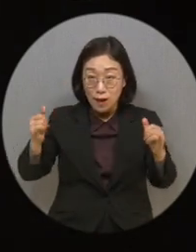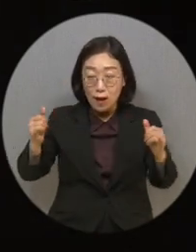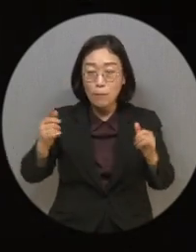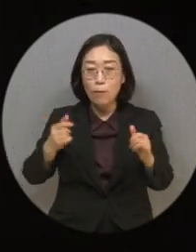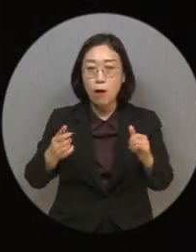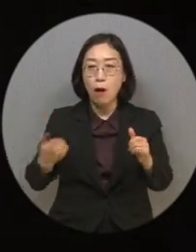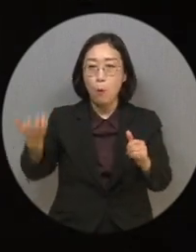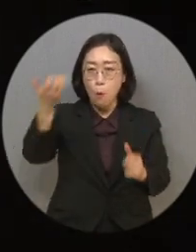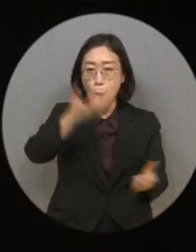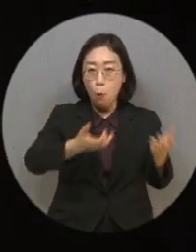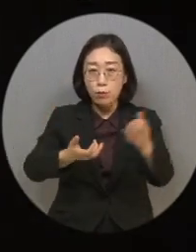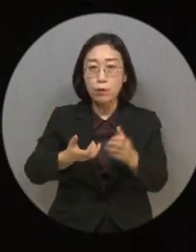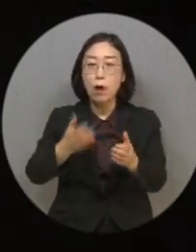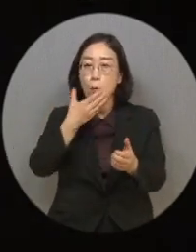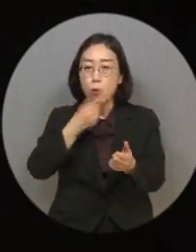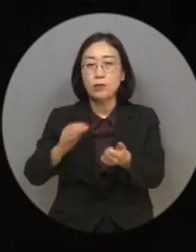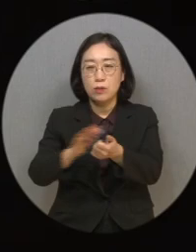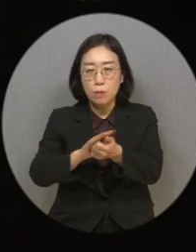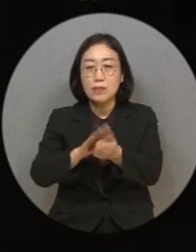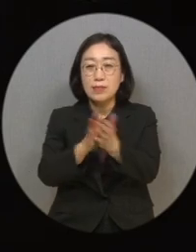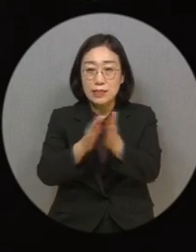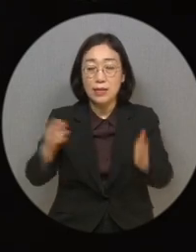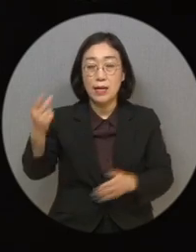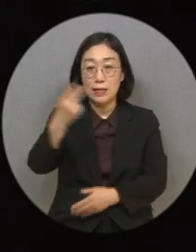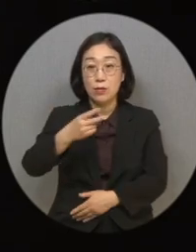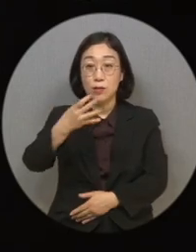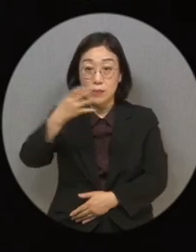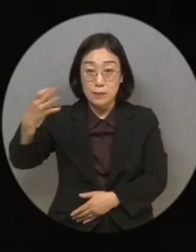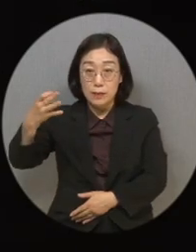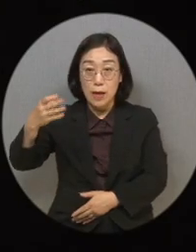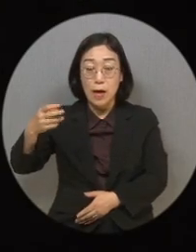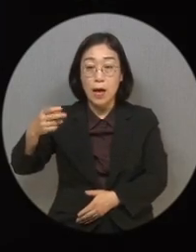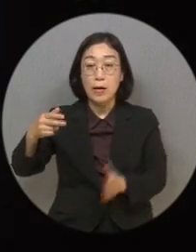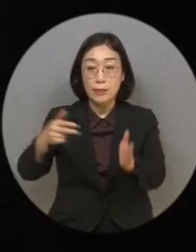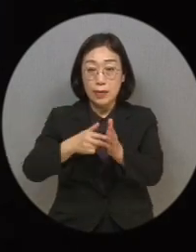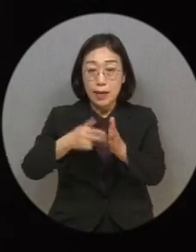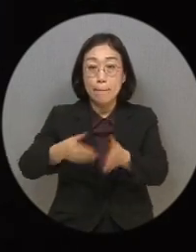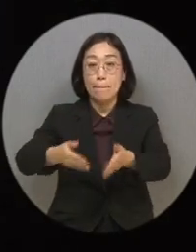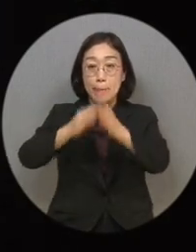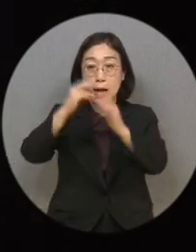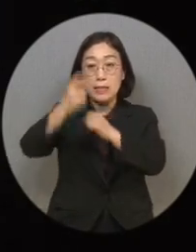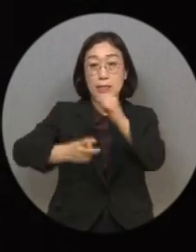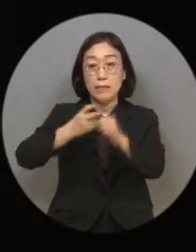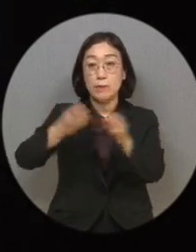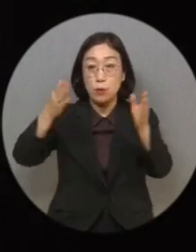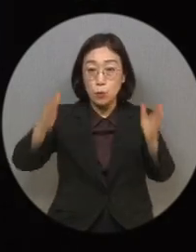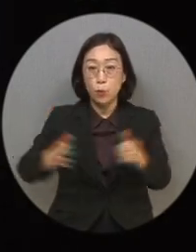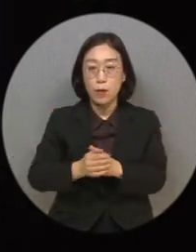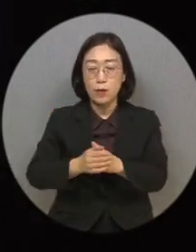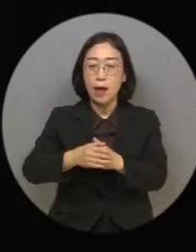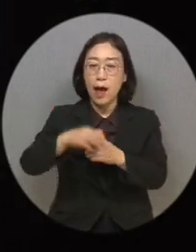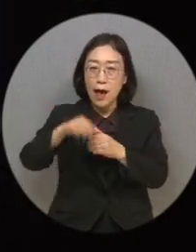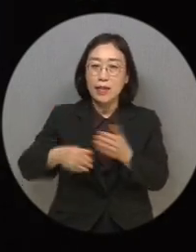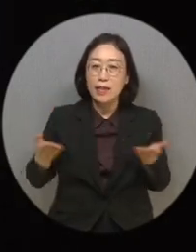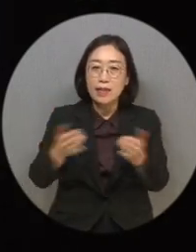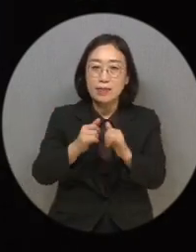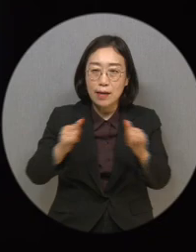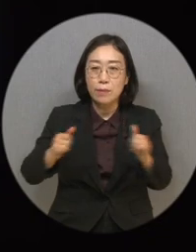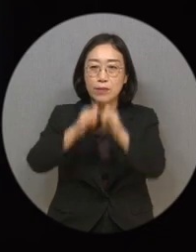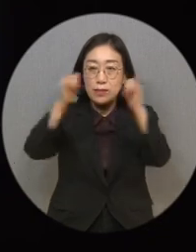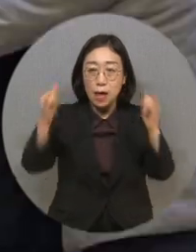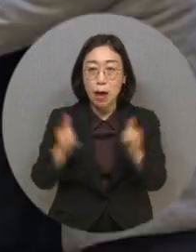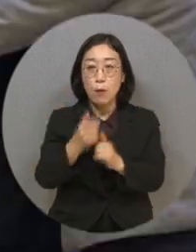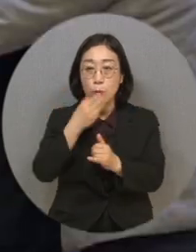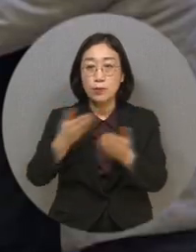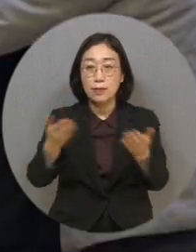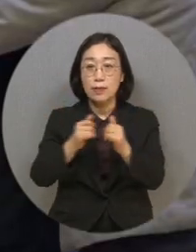복지 서비스를 시작으로 2014년 법인 설립 후 달려온 20년을 산하기관 직원, 지역의 사회복지